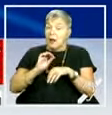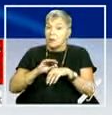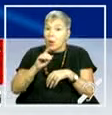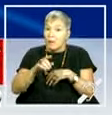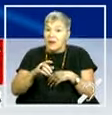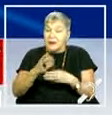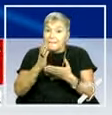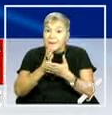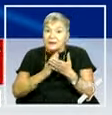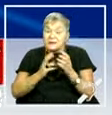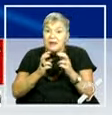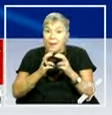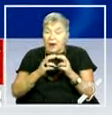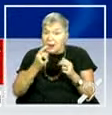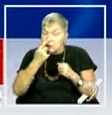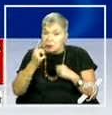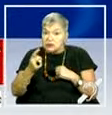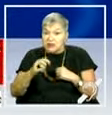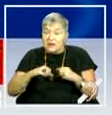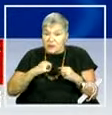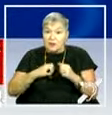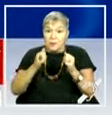Sunt pe teritoriul României?